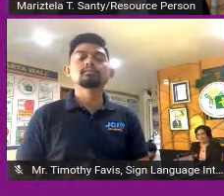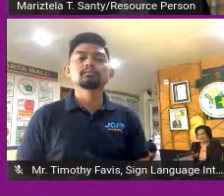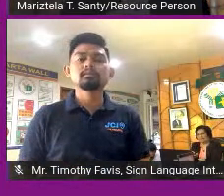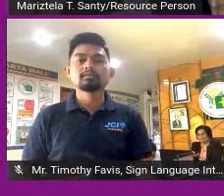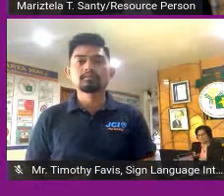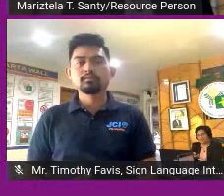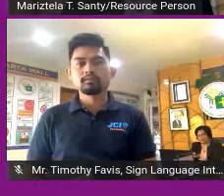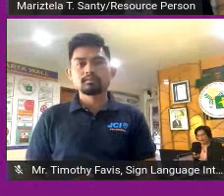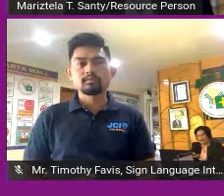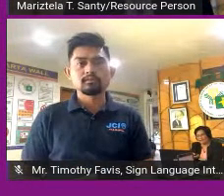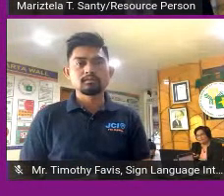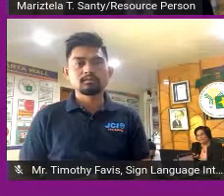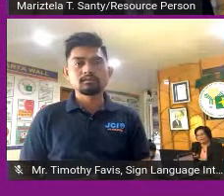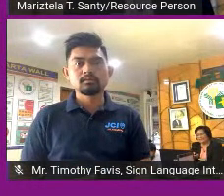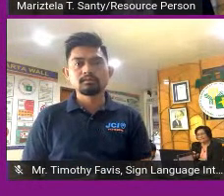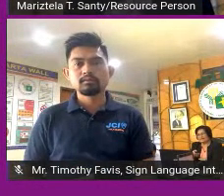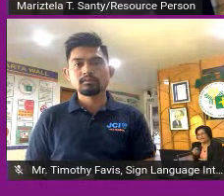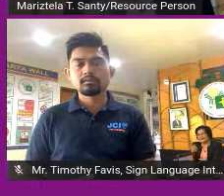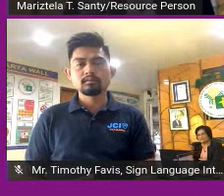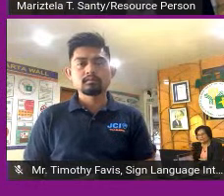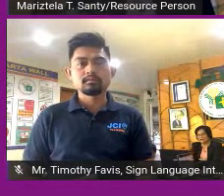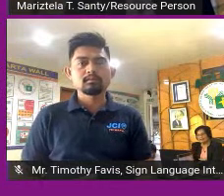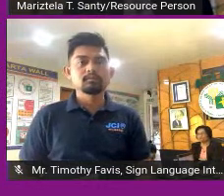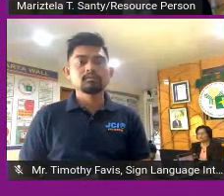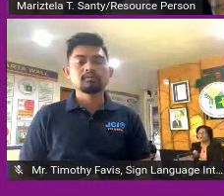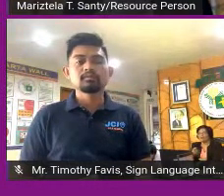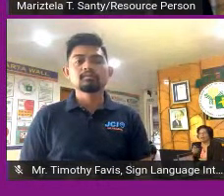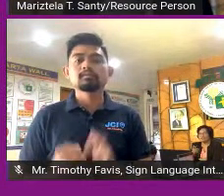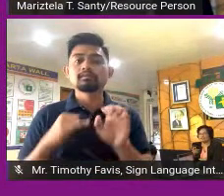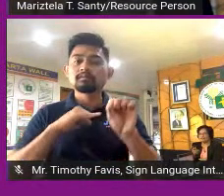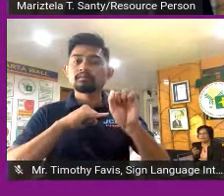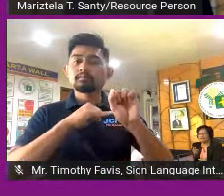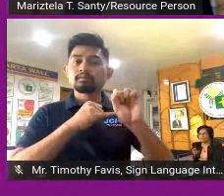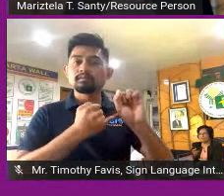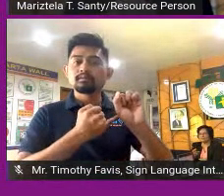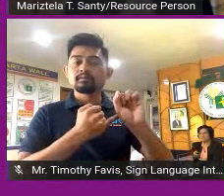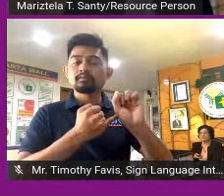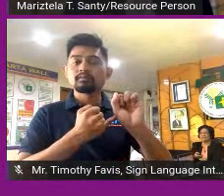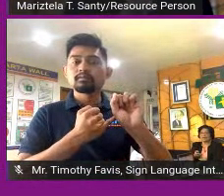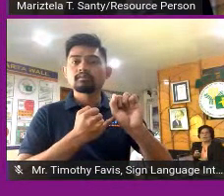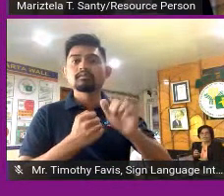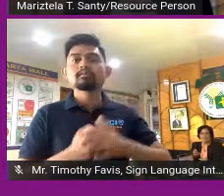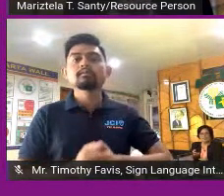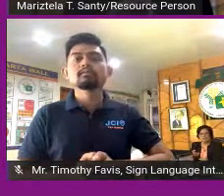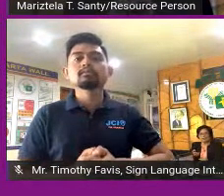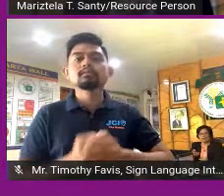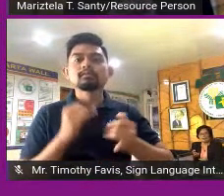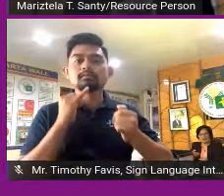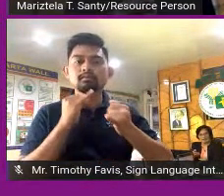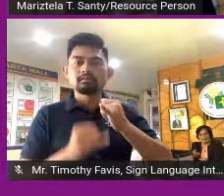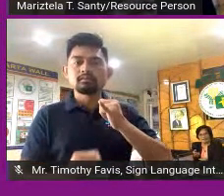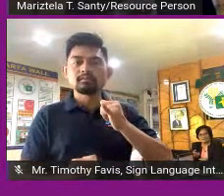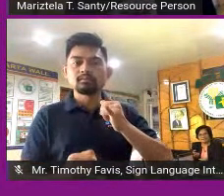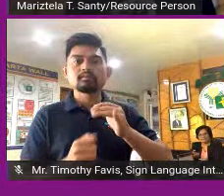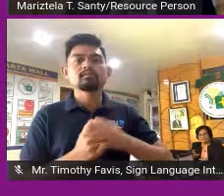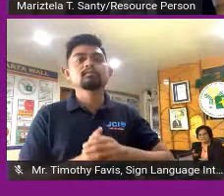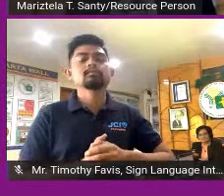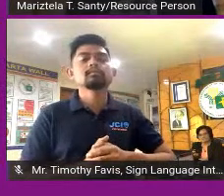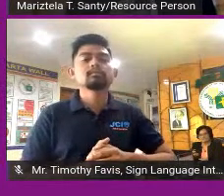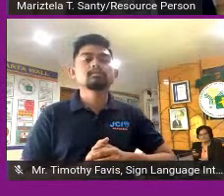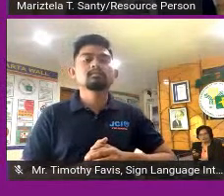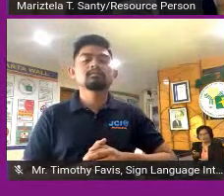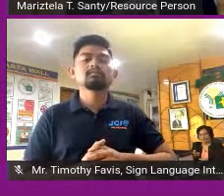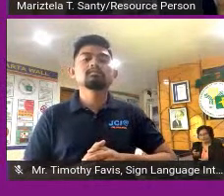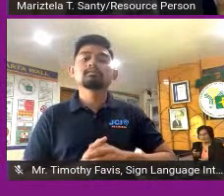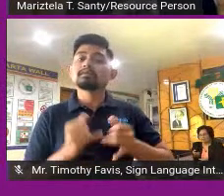siguro pwede man nating basahin lahat. It is an introduction to the last and number 6, gender bias.